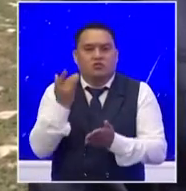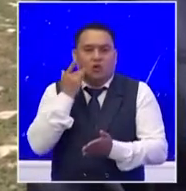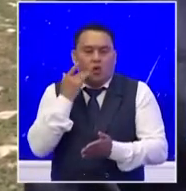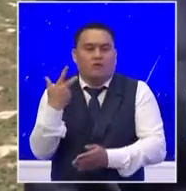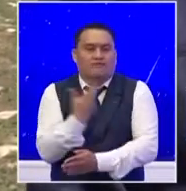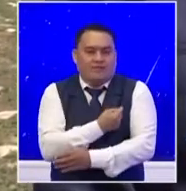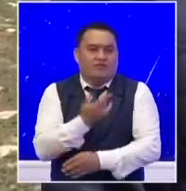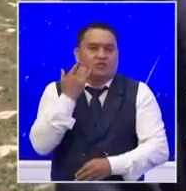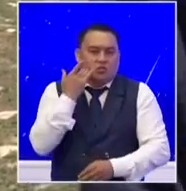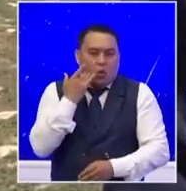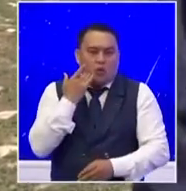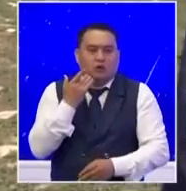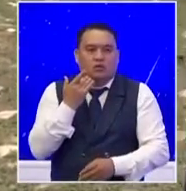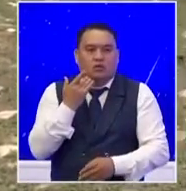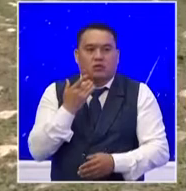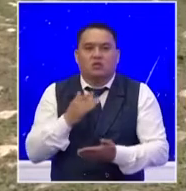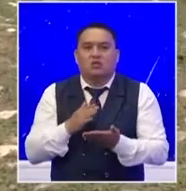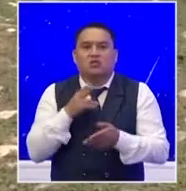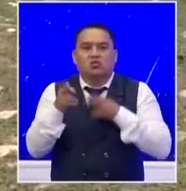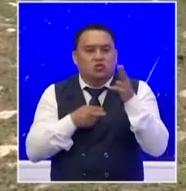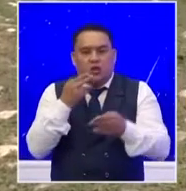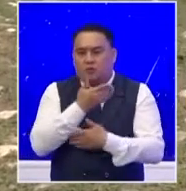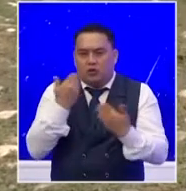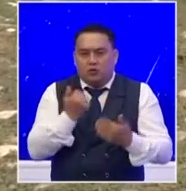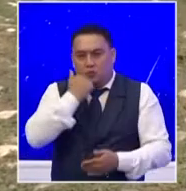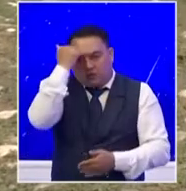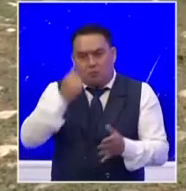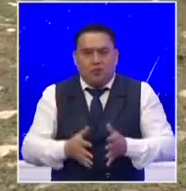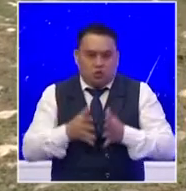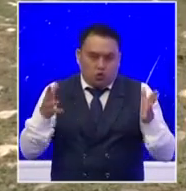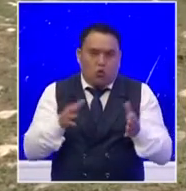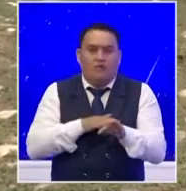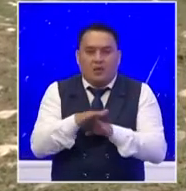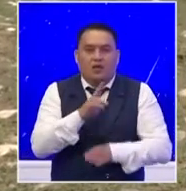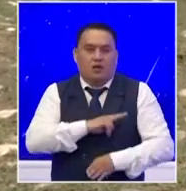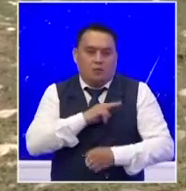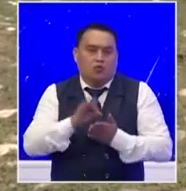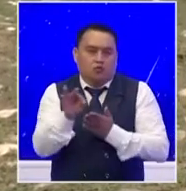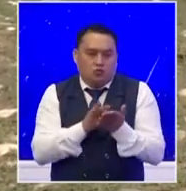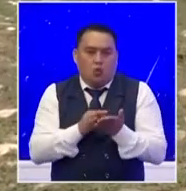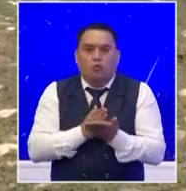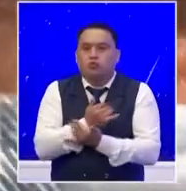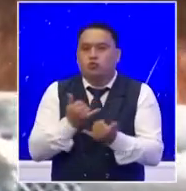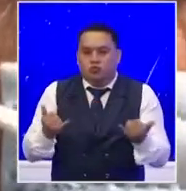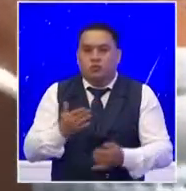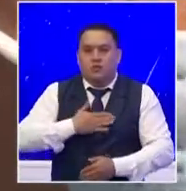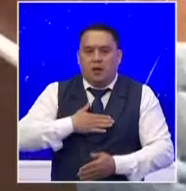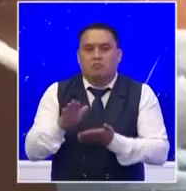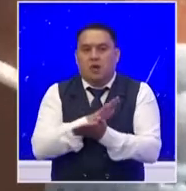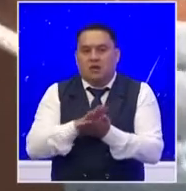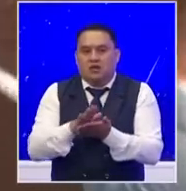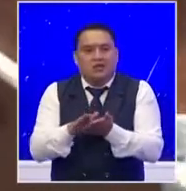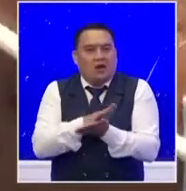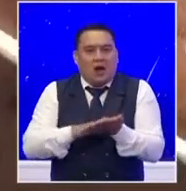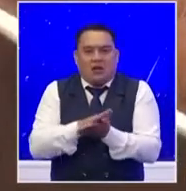вовремя. К ветеринарам никакой претензии нету. Спасибо им за это, что они нам вовремя обслуживают. Бесплатно,